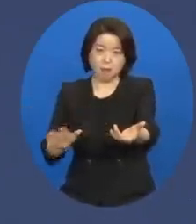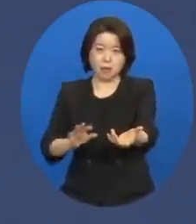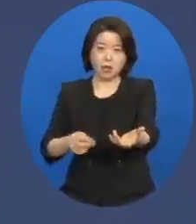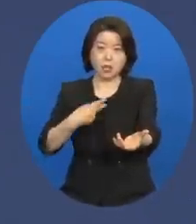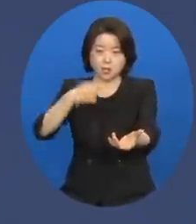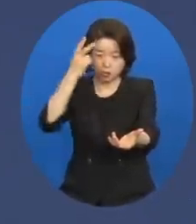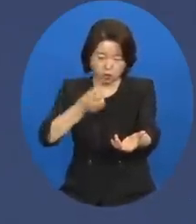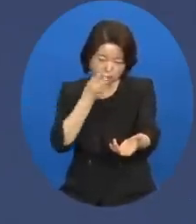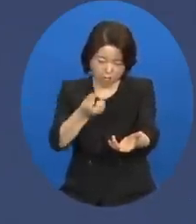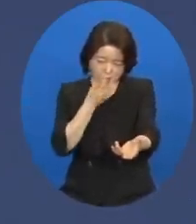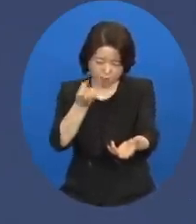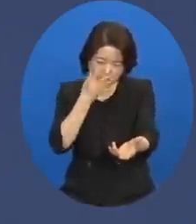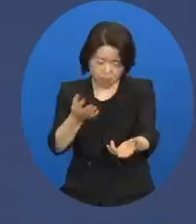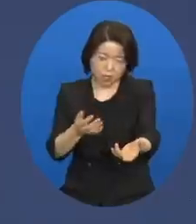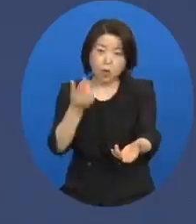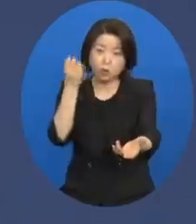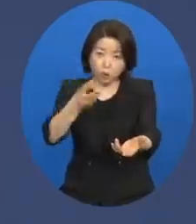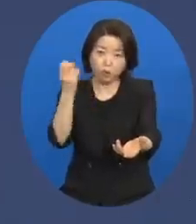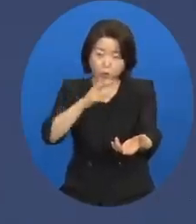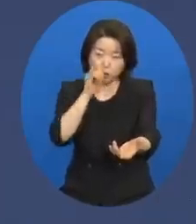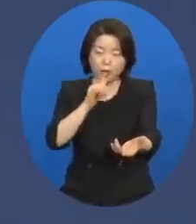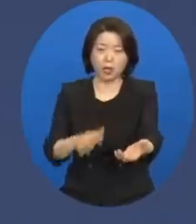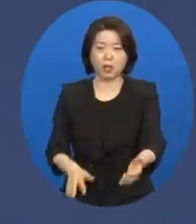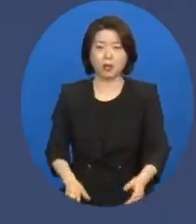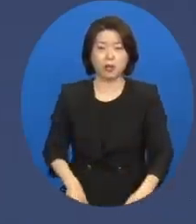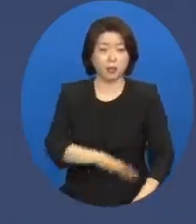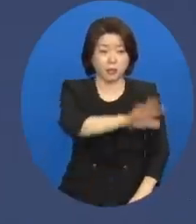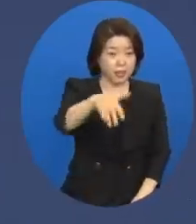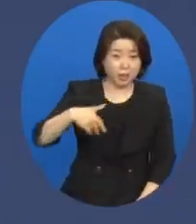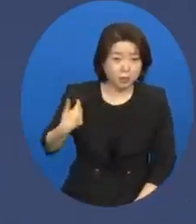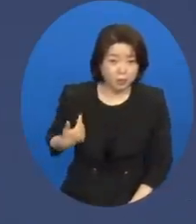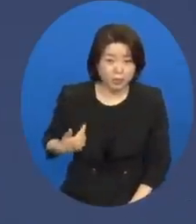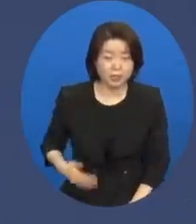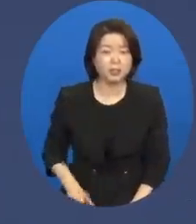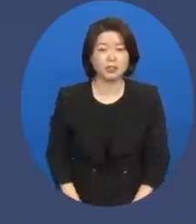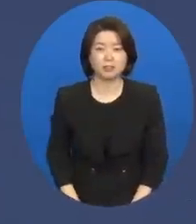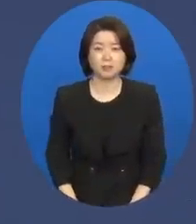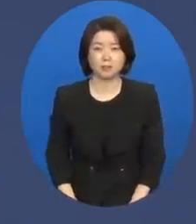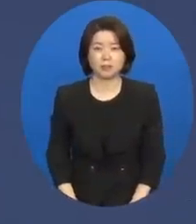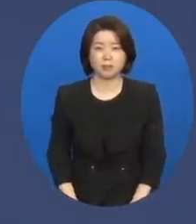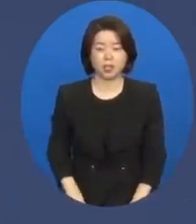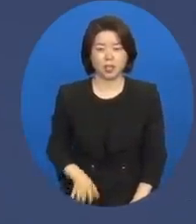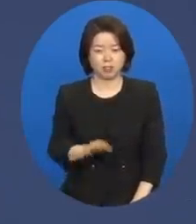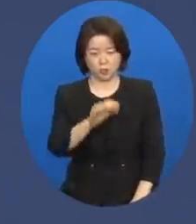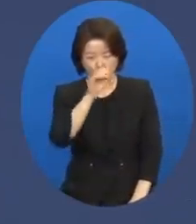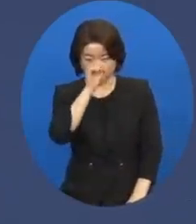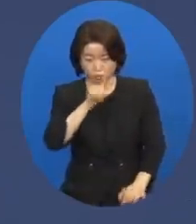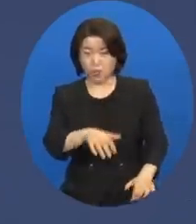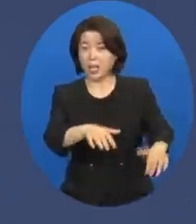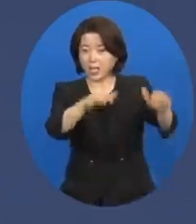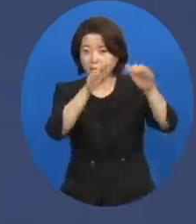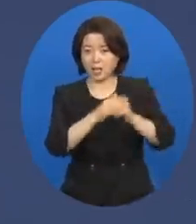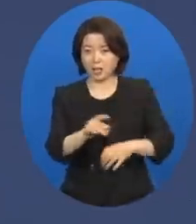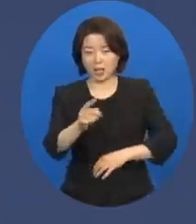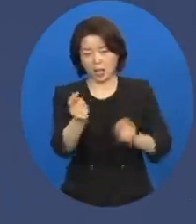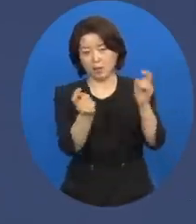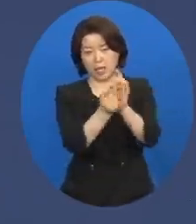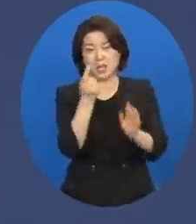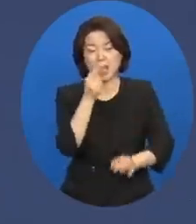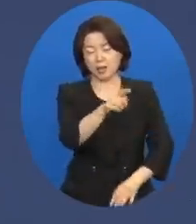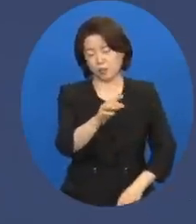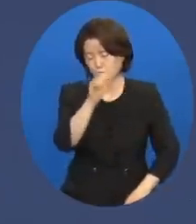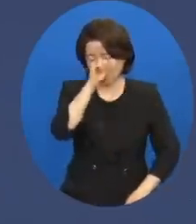브로큰 레코드처럼 똑같은 말 또 하고 그러거든요. 잘 모르시죠 여러분은. 너무 곱게 사셔서 그런 거 한번 당해보셔야 되는데